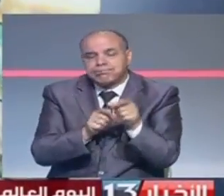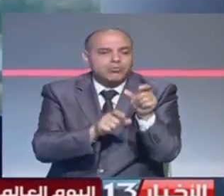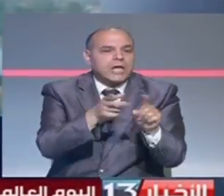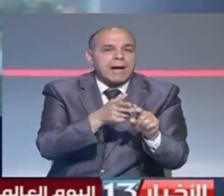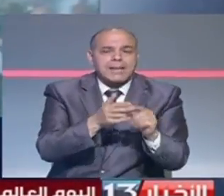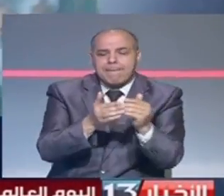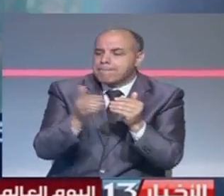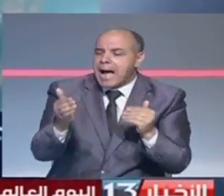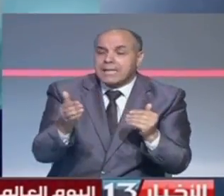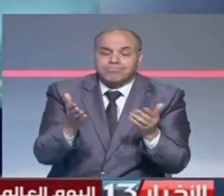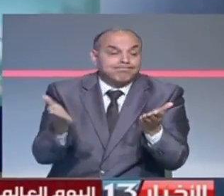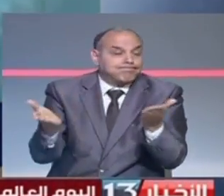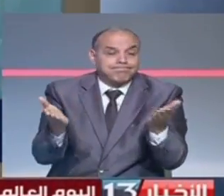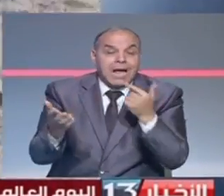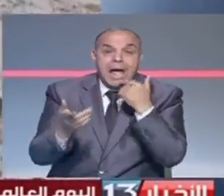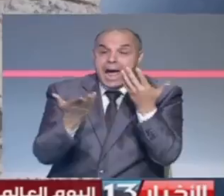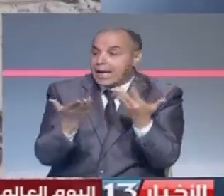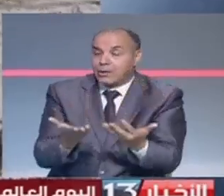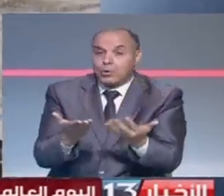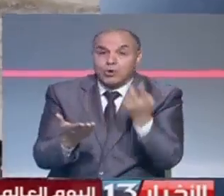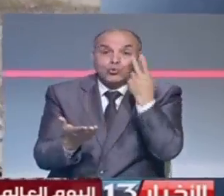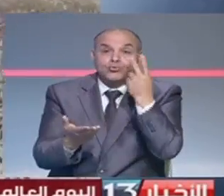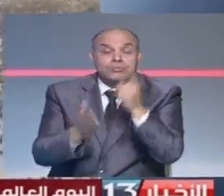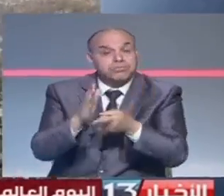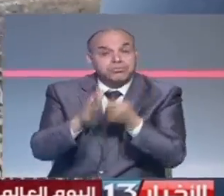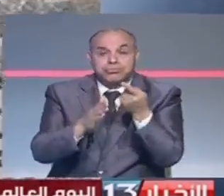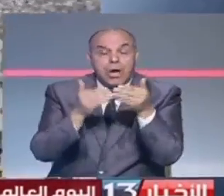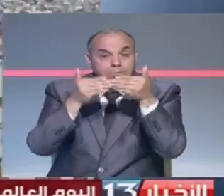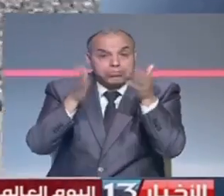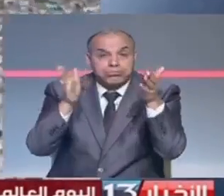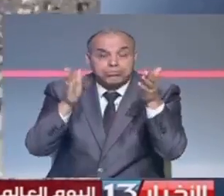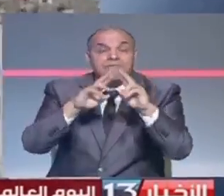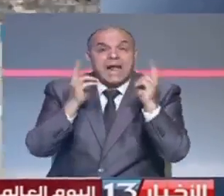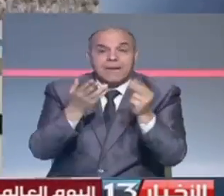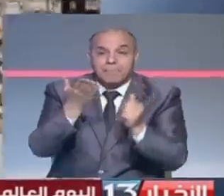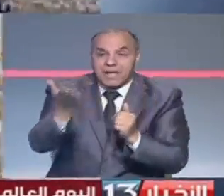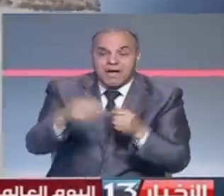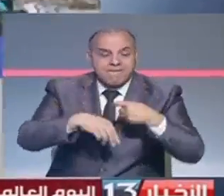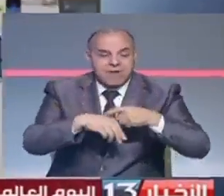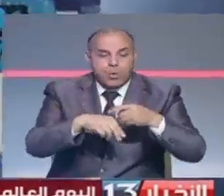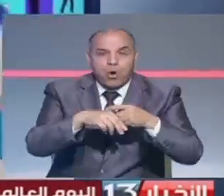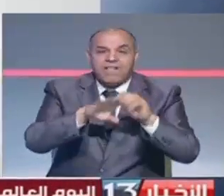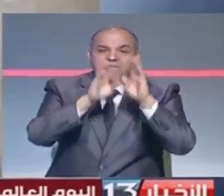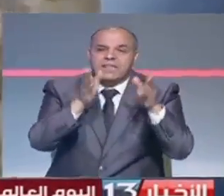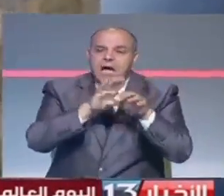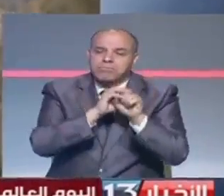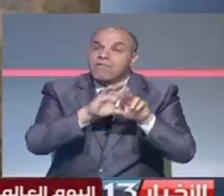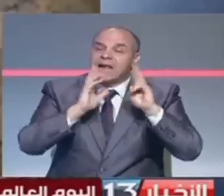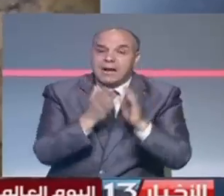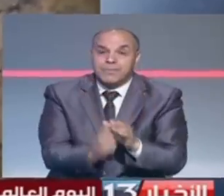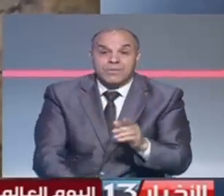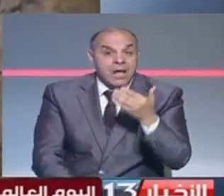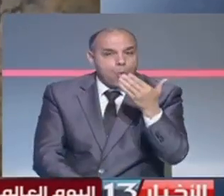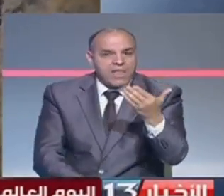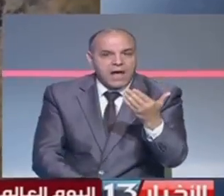وباعدت فيما بينها ها هي اليوم العنصر الابرز في الانفتاح على العالم في زمن الحجر الصحي الشامل اذ